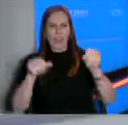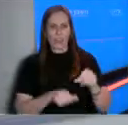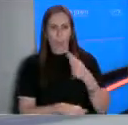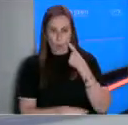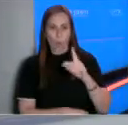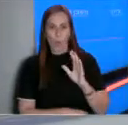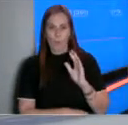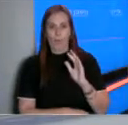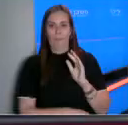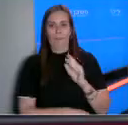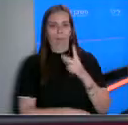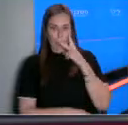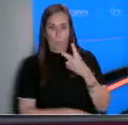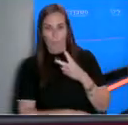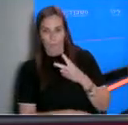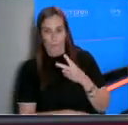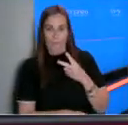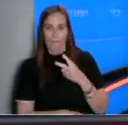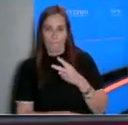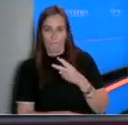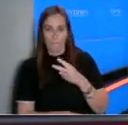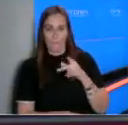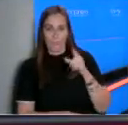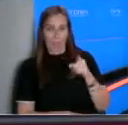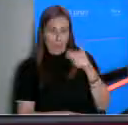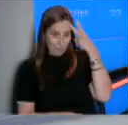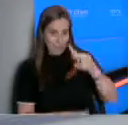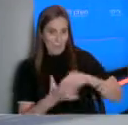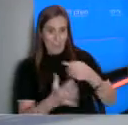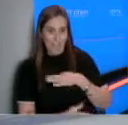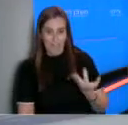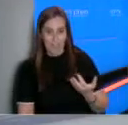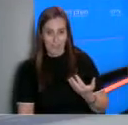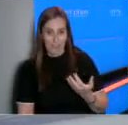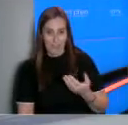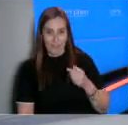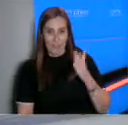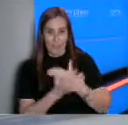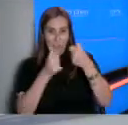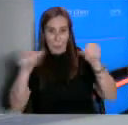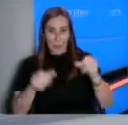אתה רואה את זה. אתה רואה את זה. אתה מבין מה אני אומרת, דודו?